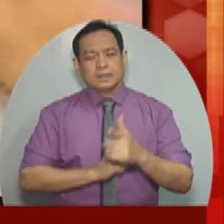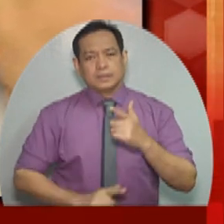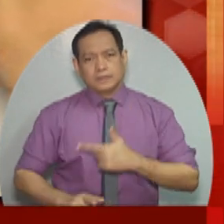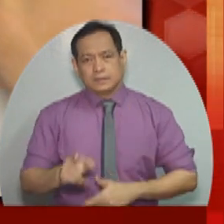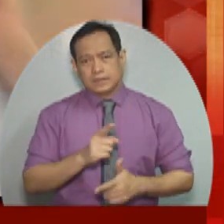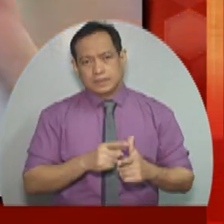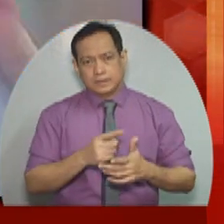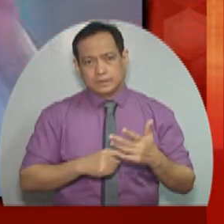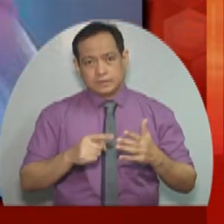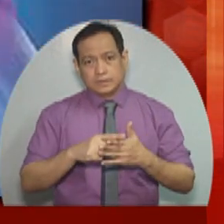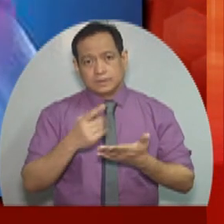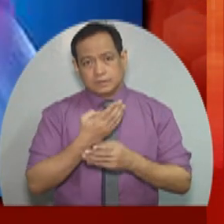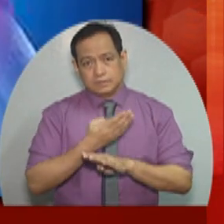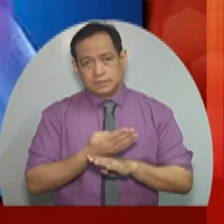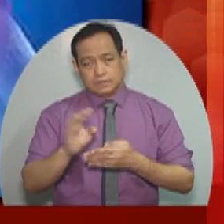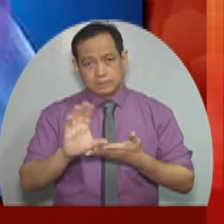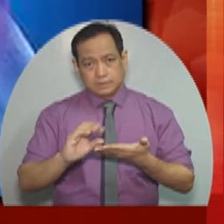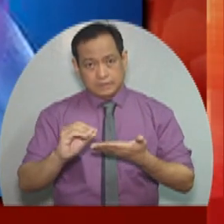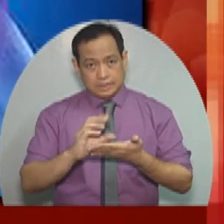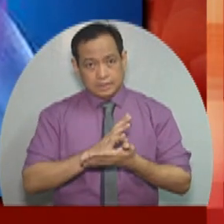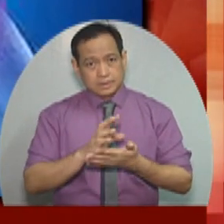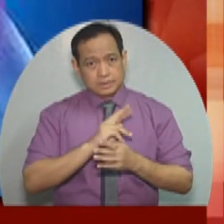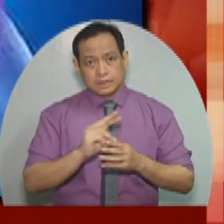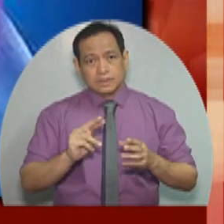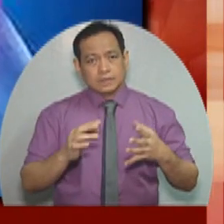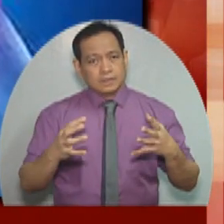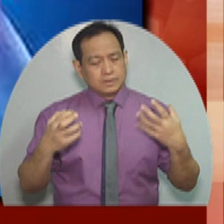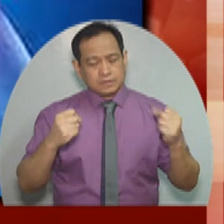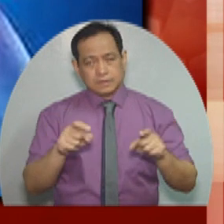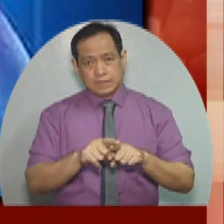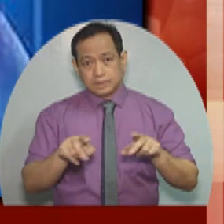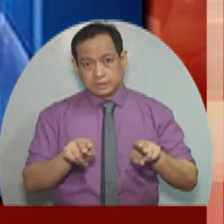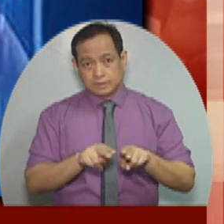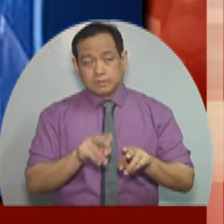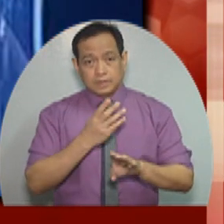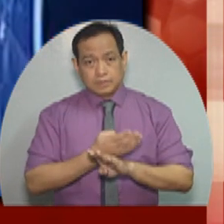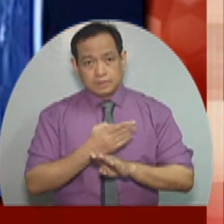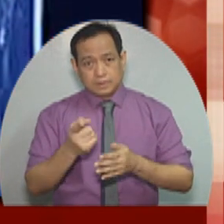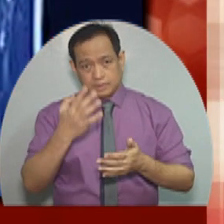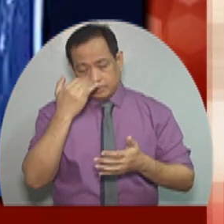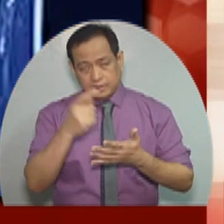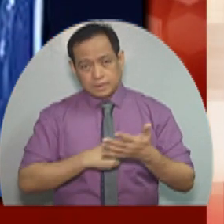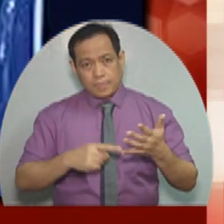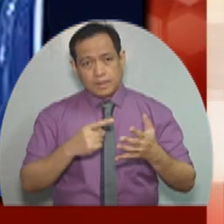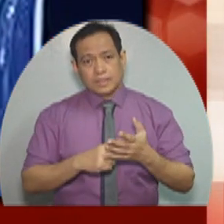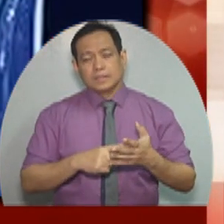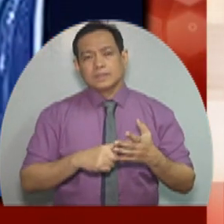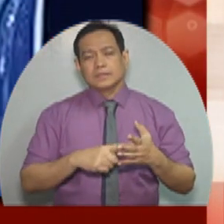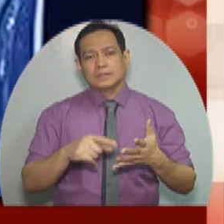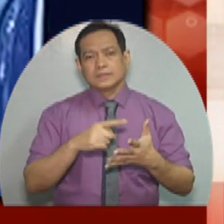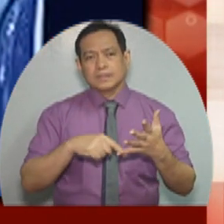sa binti. Ang buto na may kanser ay hindi kasintibay ng normal na buto, kaya nagiging marupok